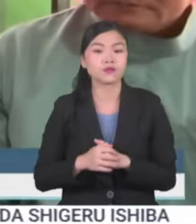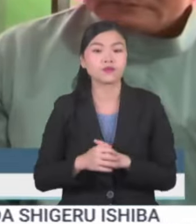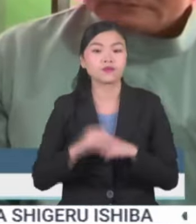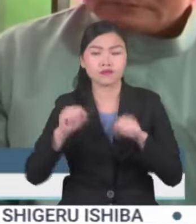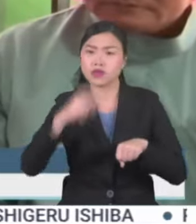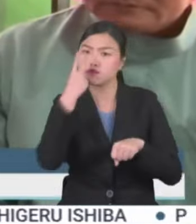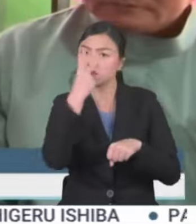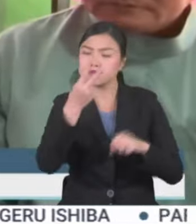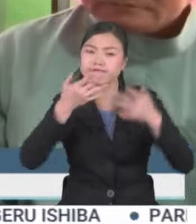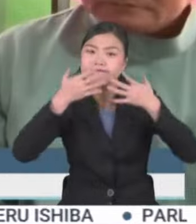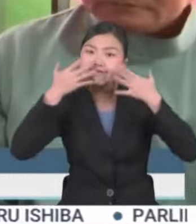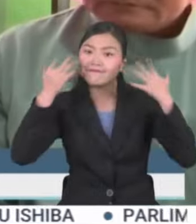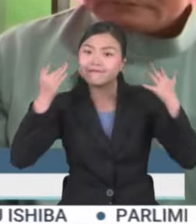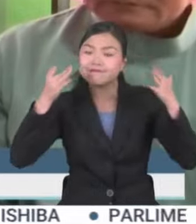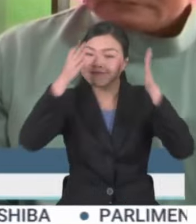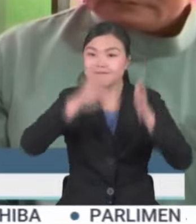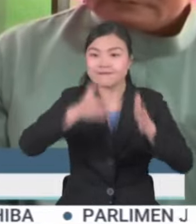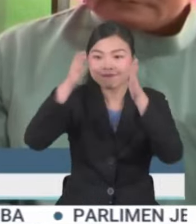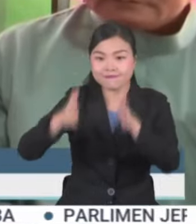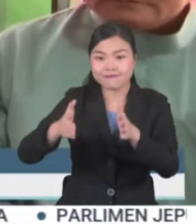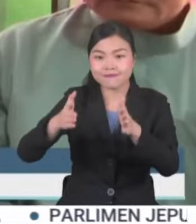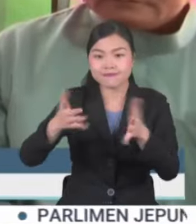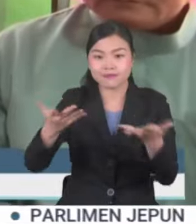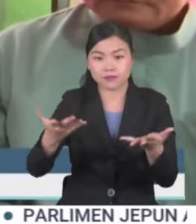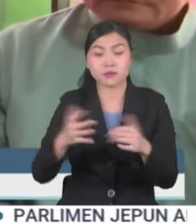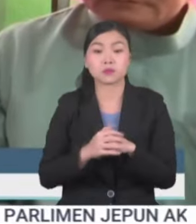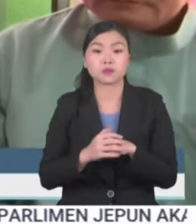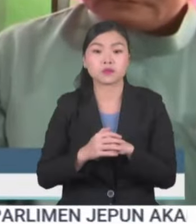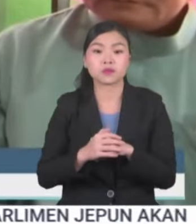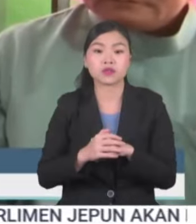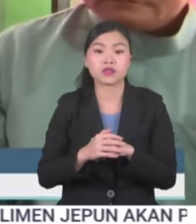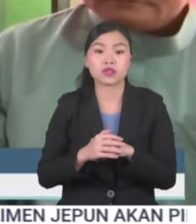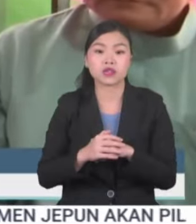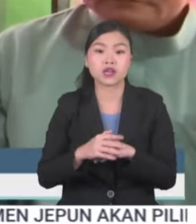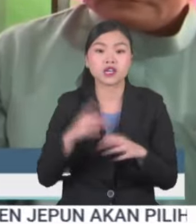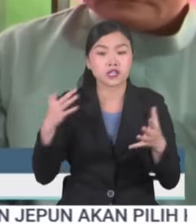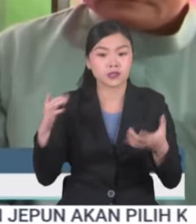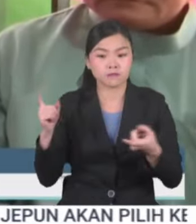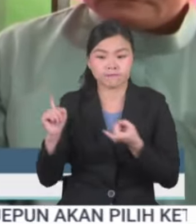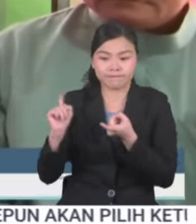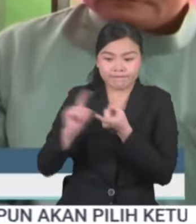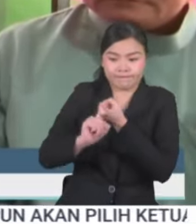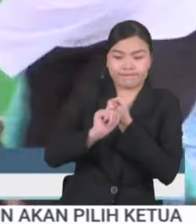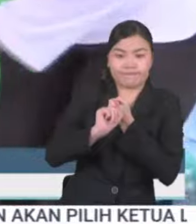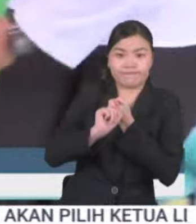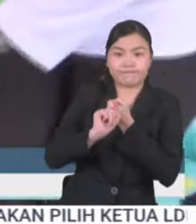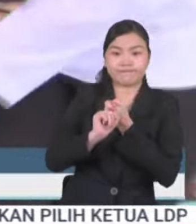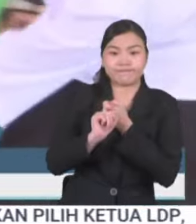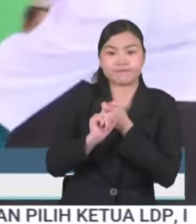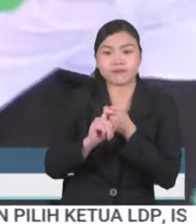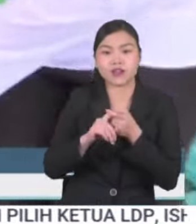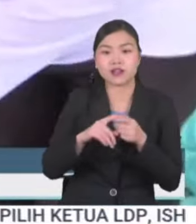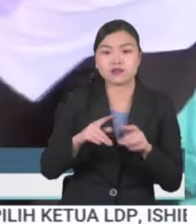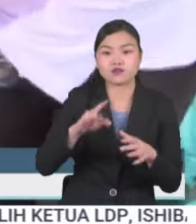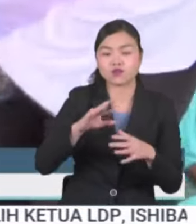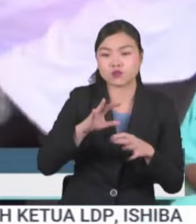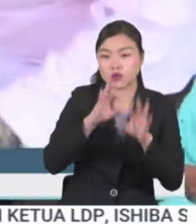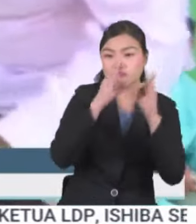sat pada penduduk Kampung Si Manis mereka masih bilang orang mengeratkan lagi hubungan silaturahim dan kekeluargaan